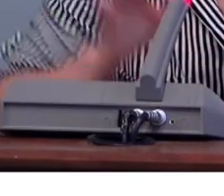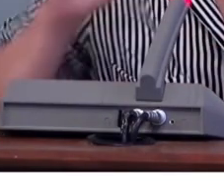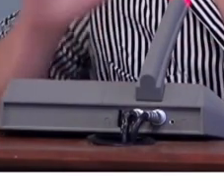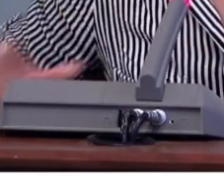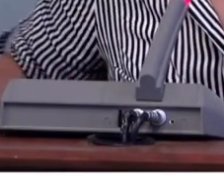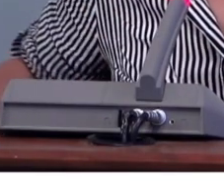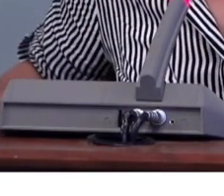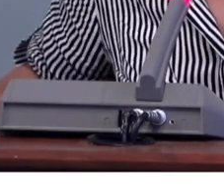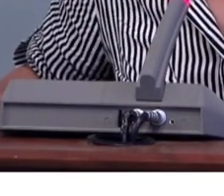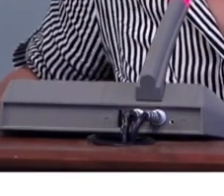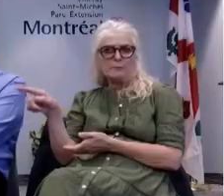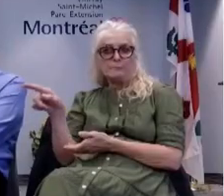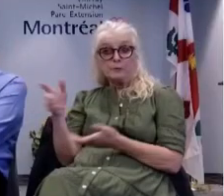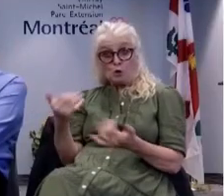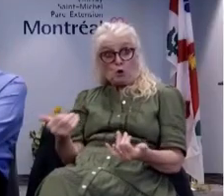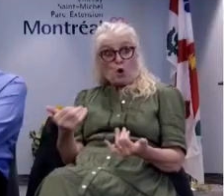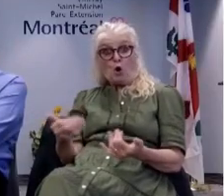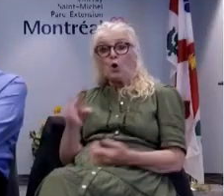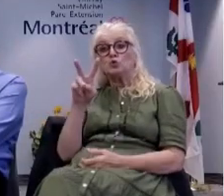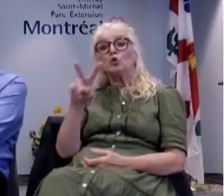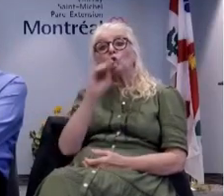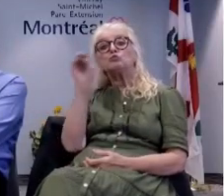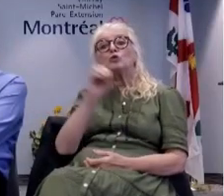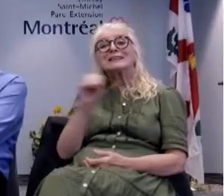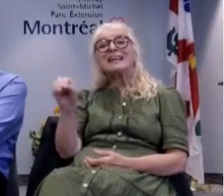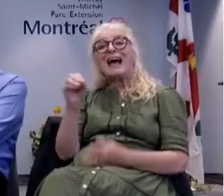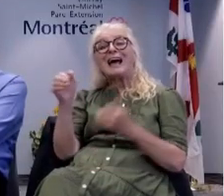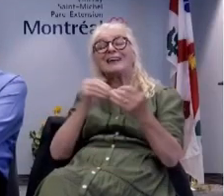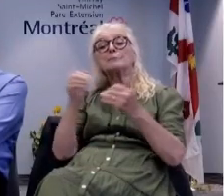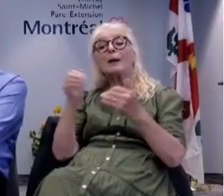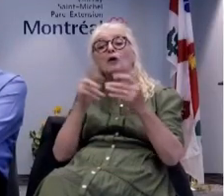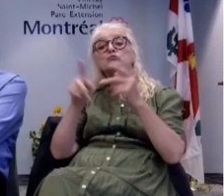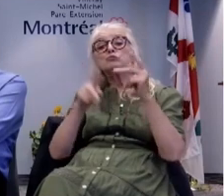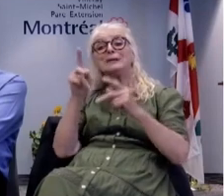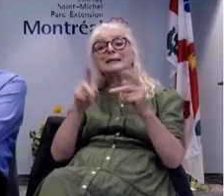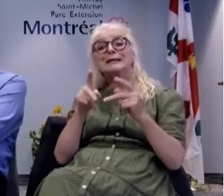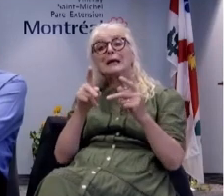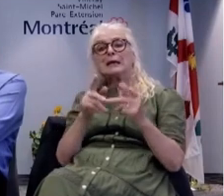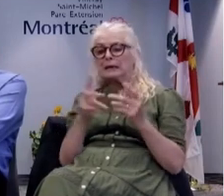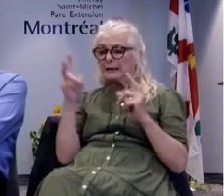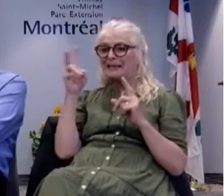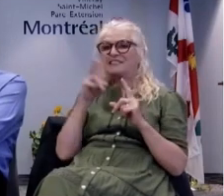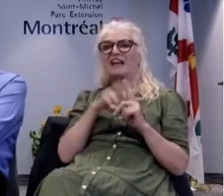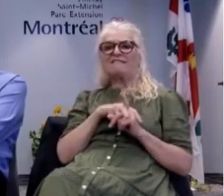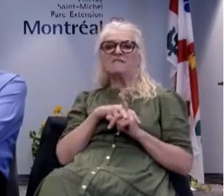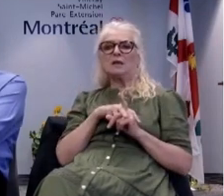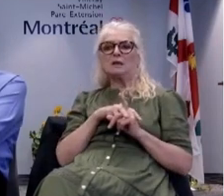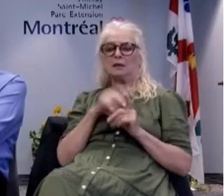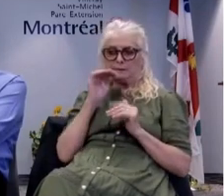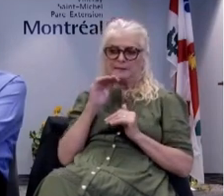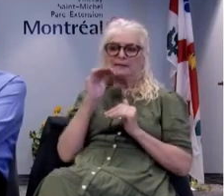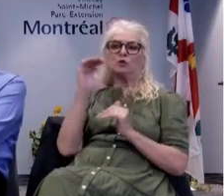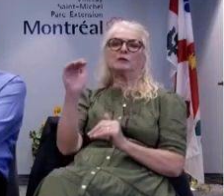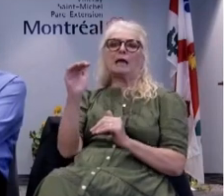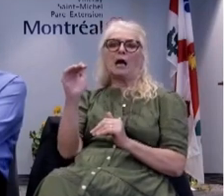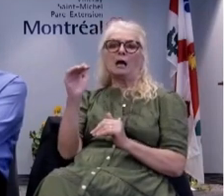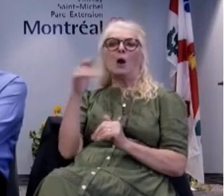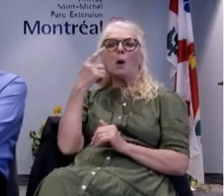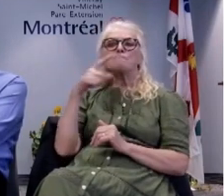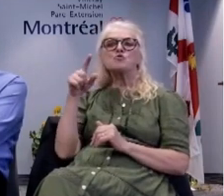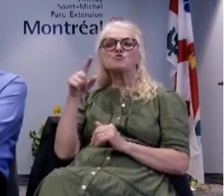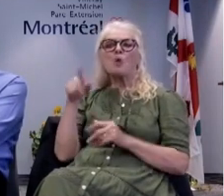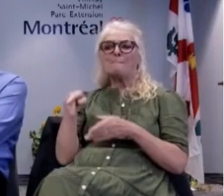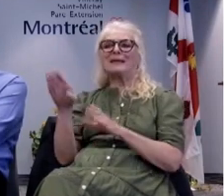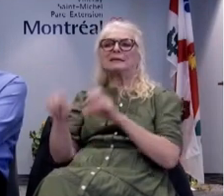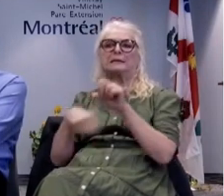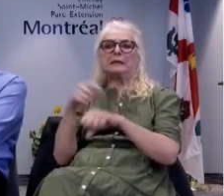2 % de l'espace public est réservé de manière sécuritaire à des pistes cyclables. 2